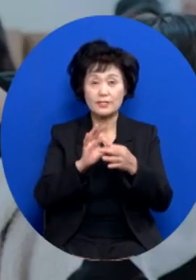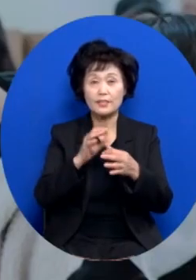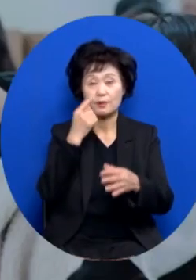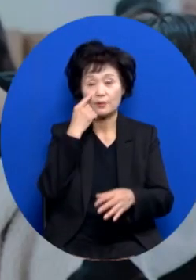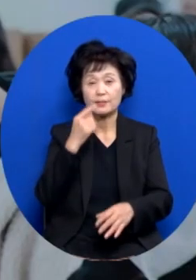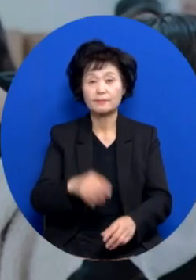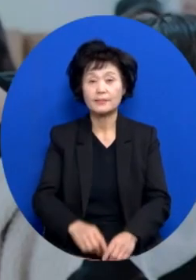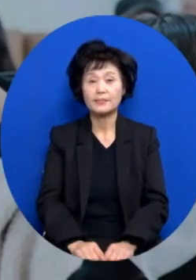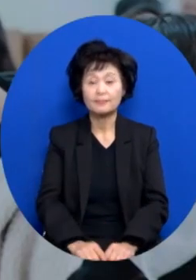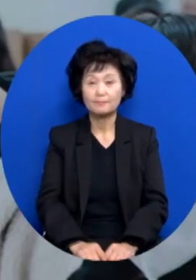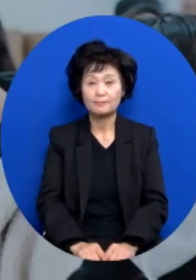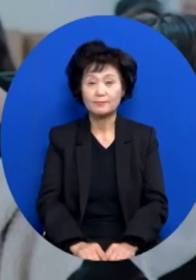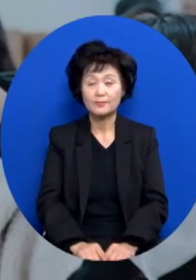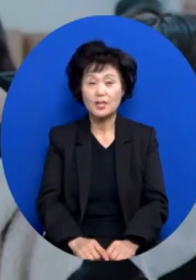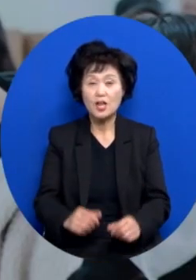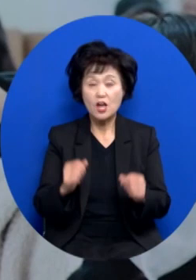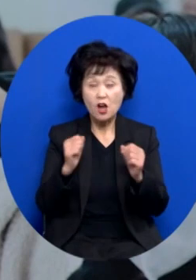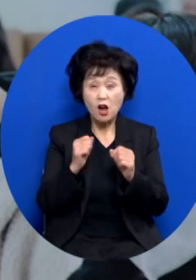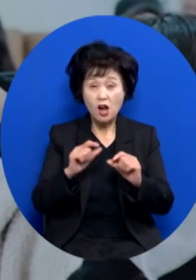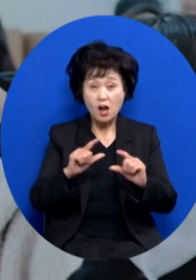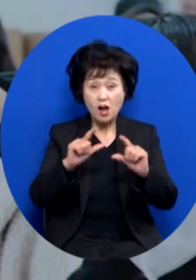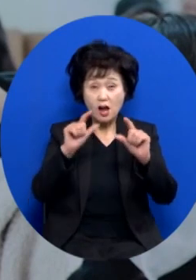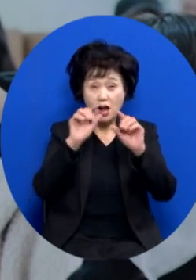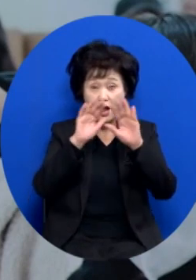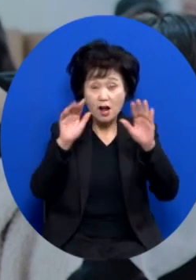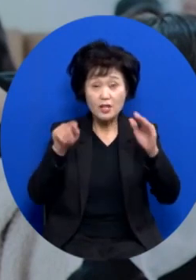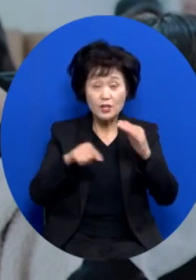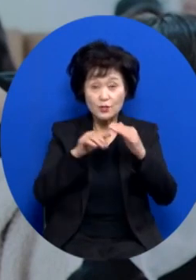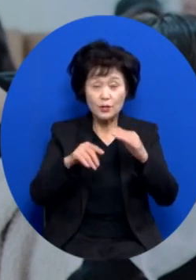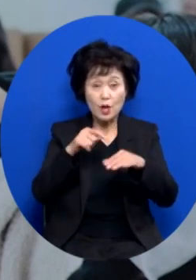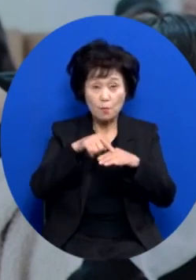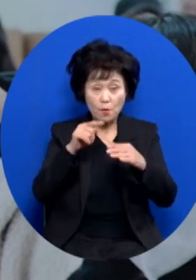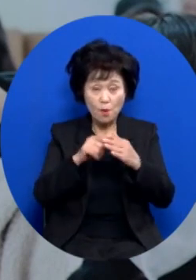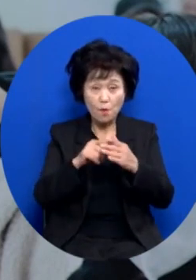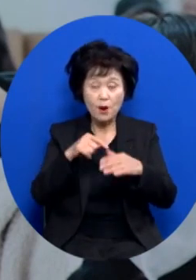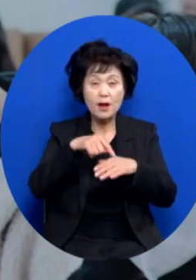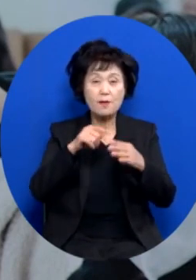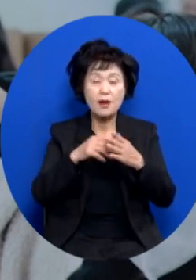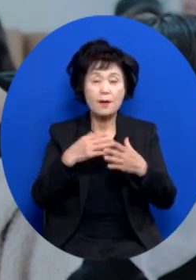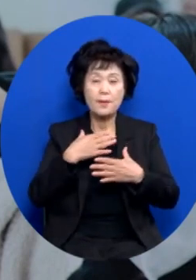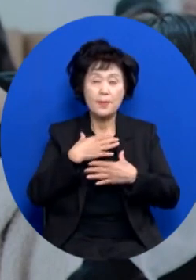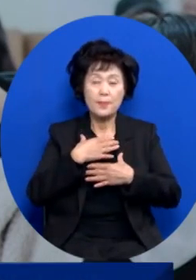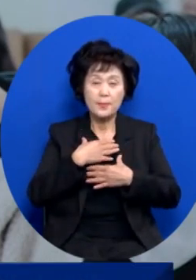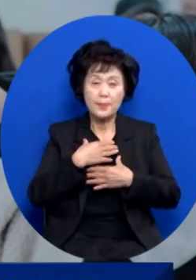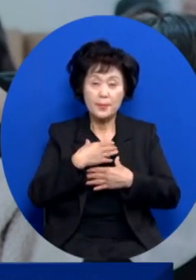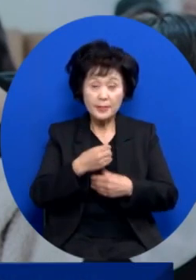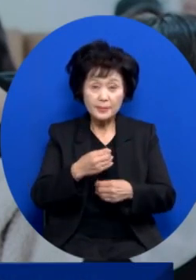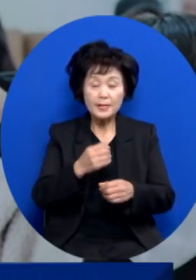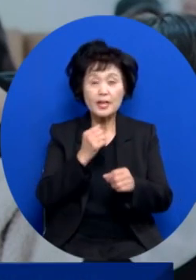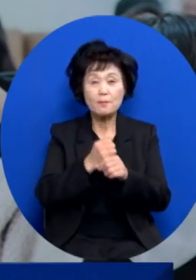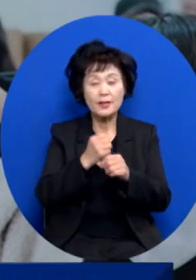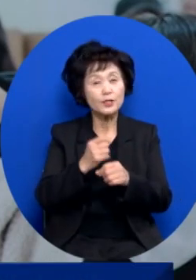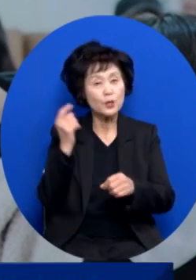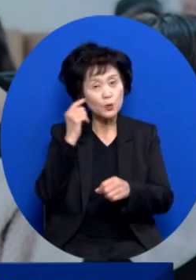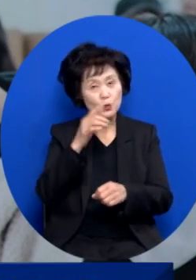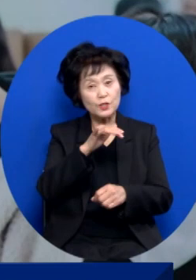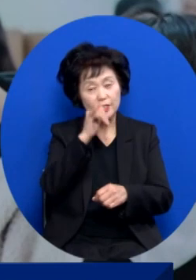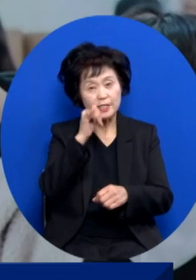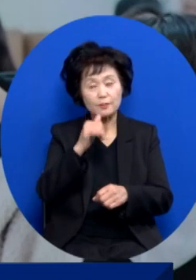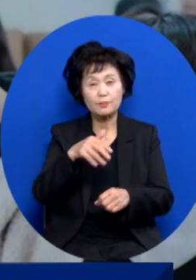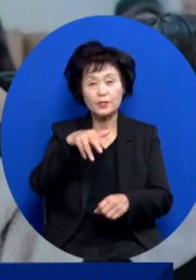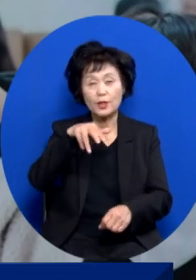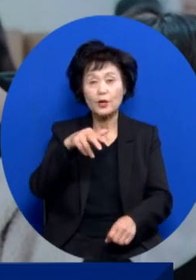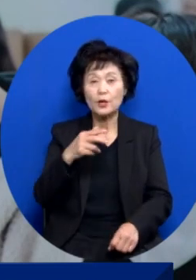대전 스튜디오입니다. 추워지는 날씨 속에 몸과 마음을 녹이는 따뜻한 나눔 소식이 있습니다. 조치원의 한